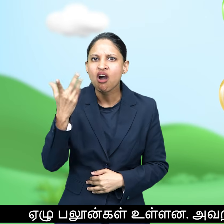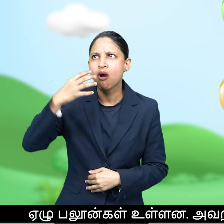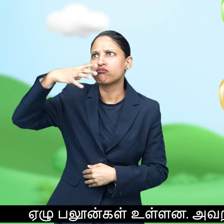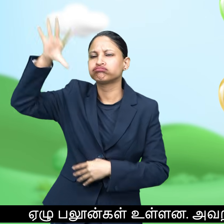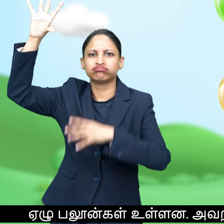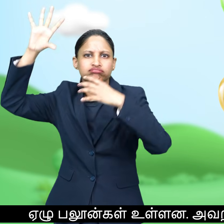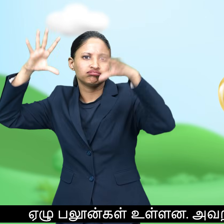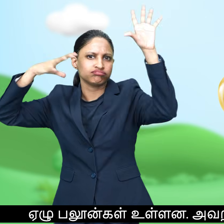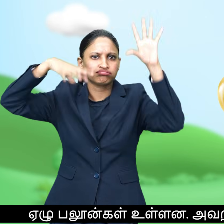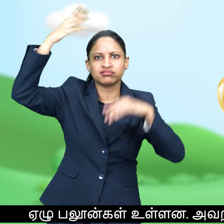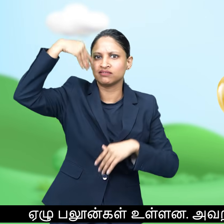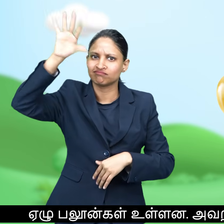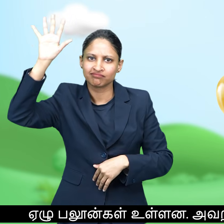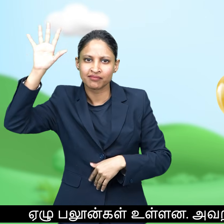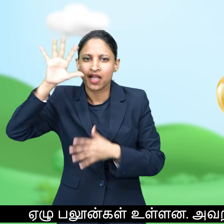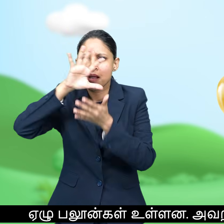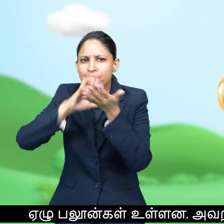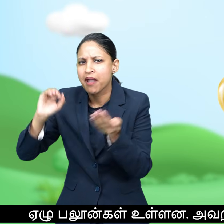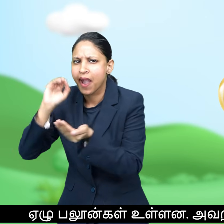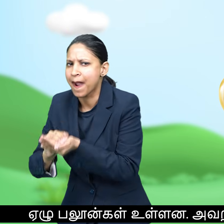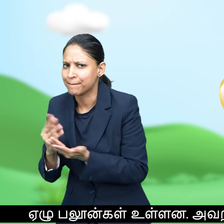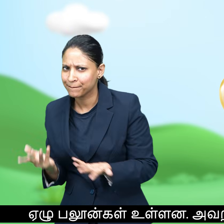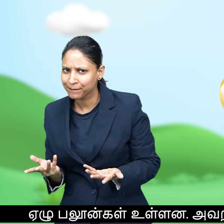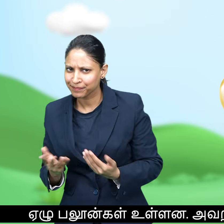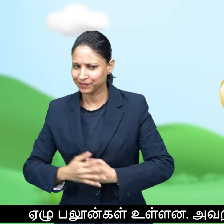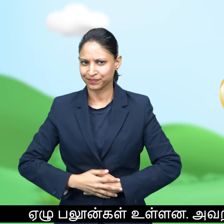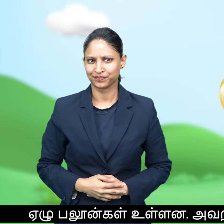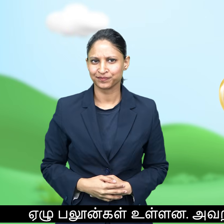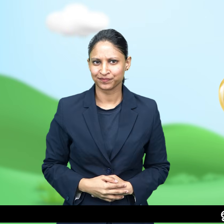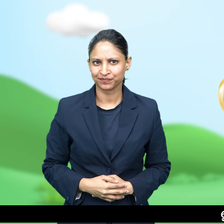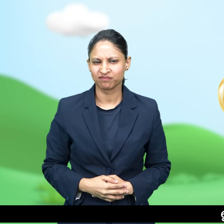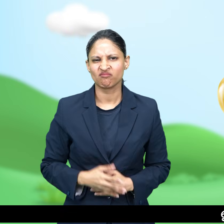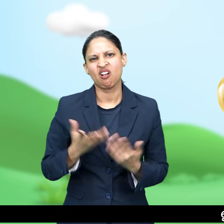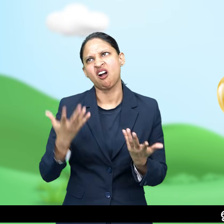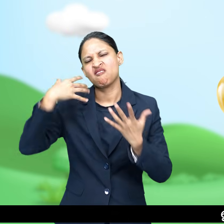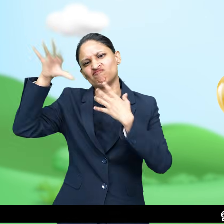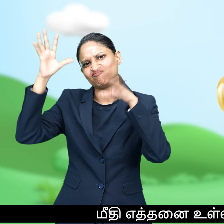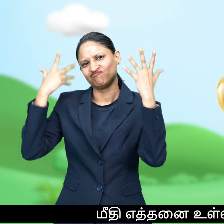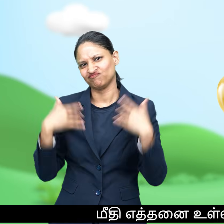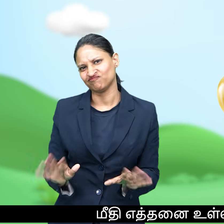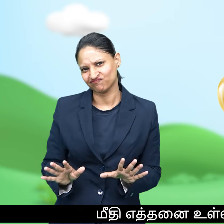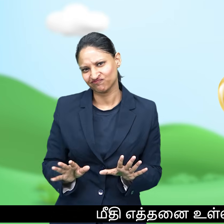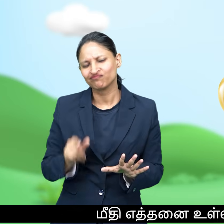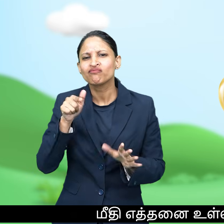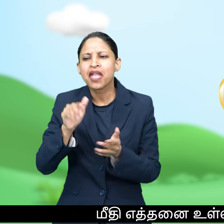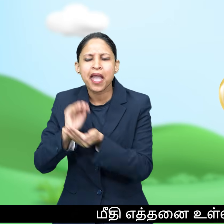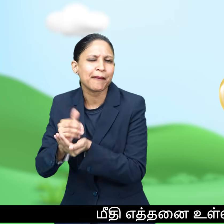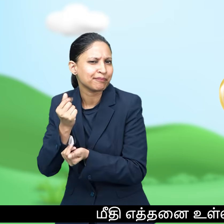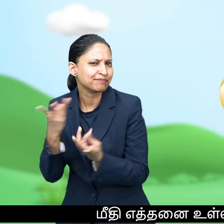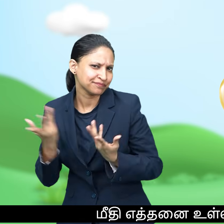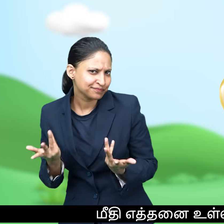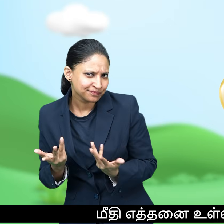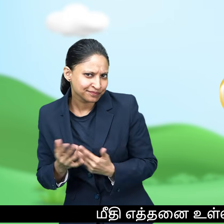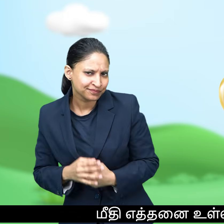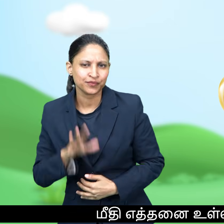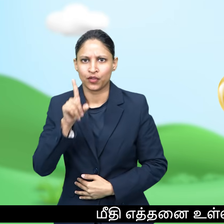அவற்றில் 3 பலூன்கள் பறந்து செல்கின்றன. ஹோ! மீதி எத்தனை உள்ளது என்று